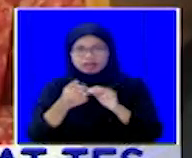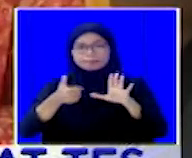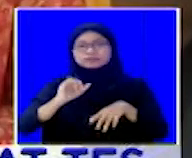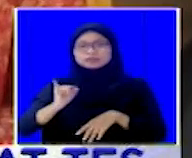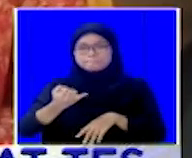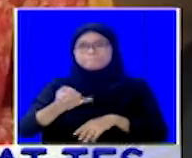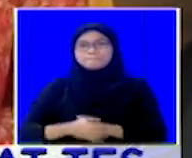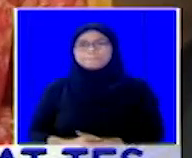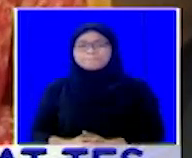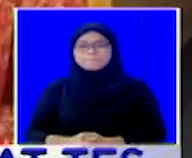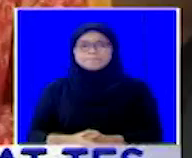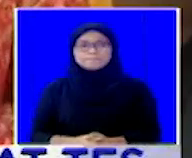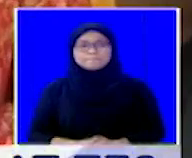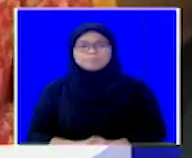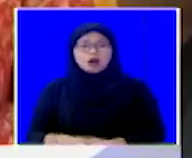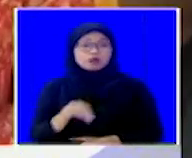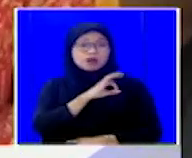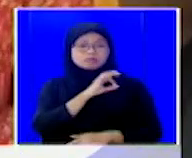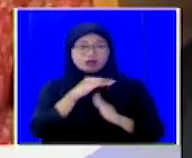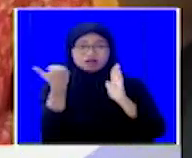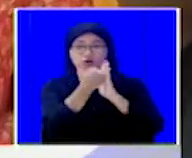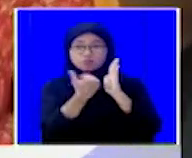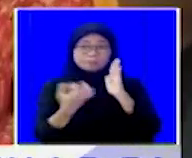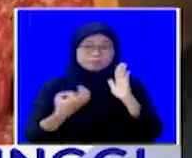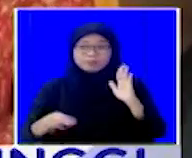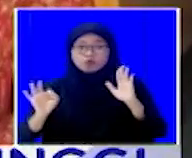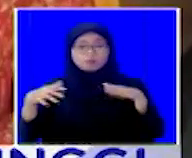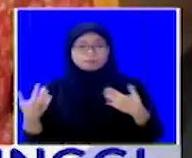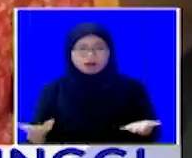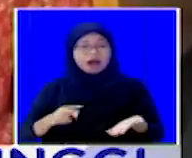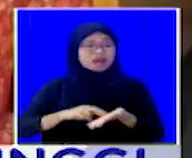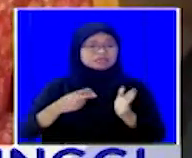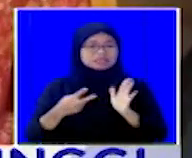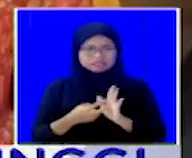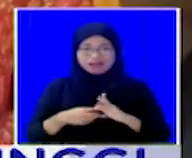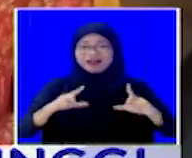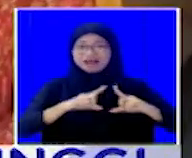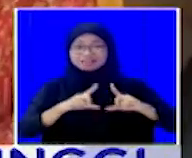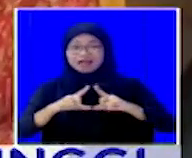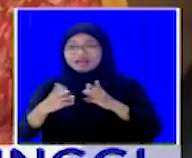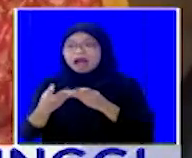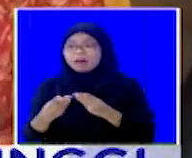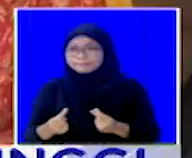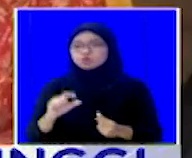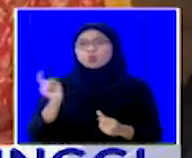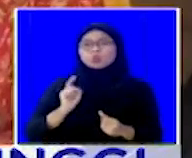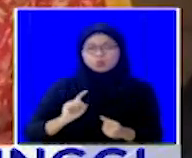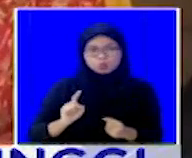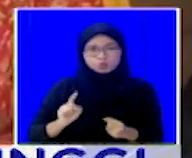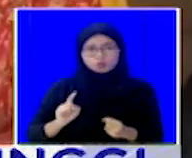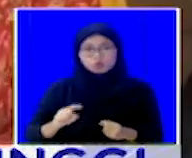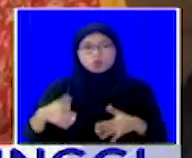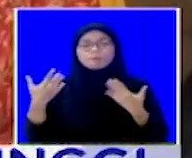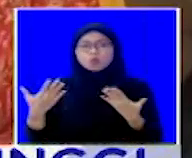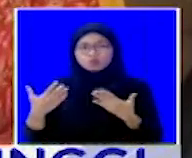Dengan kebijakan Presiden, tentunya kami harus pelan-pelan menghabiskan stok kami. Dan insya Allah di Sabtu